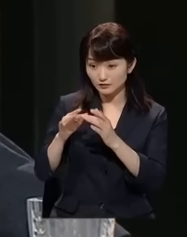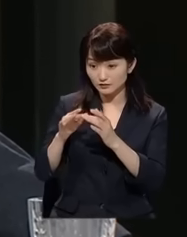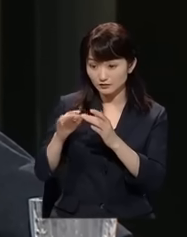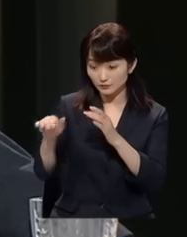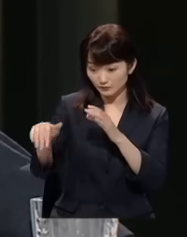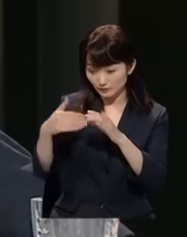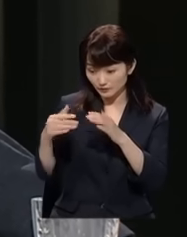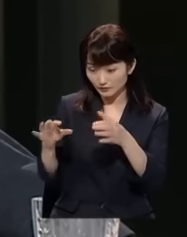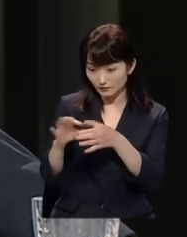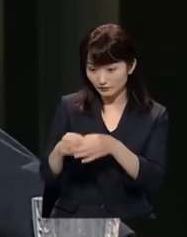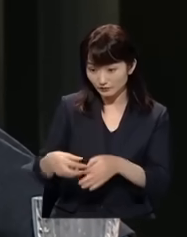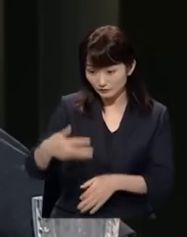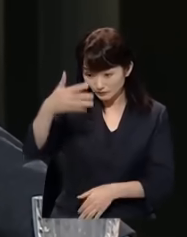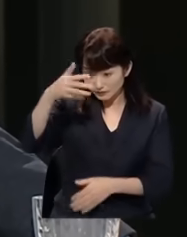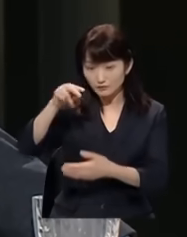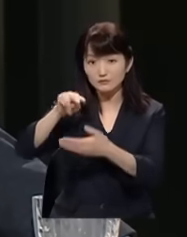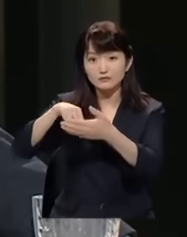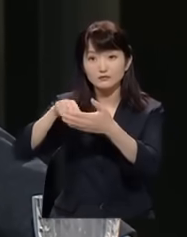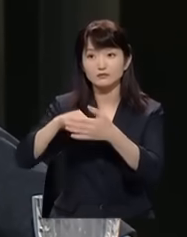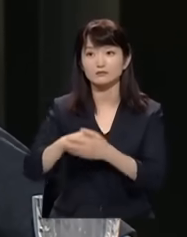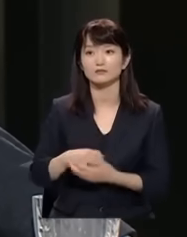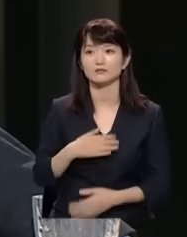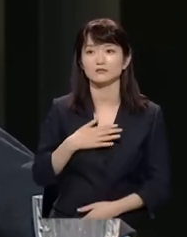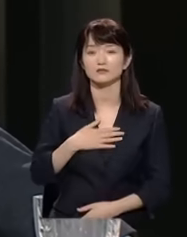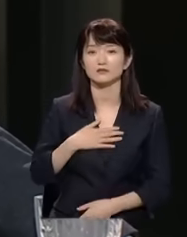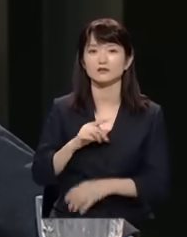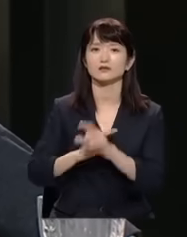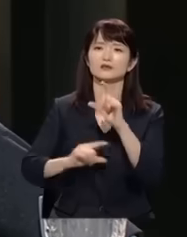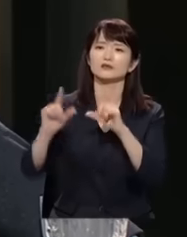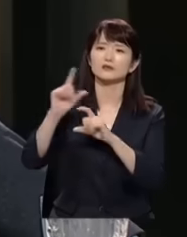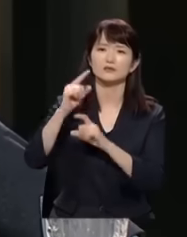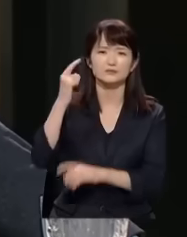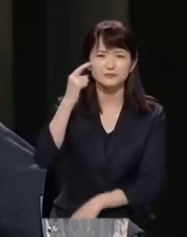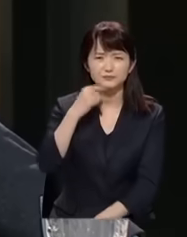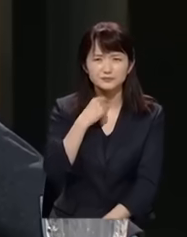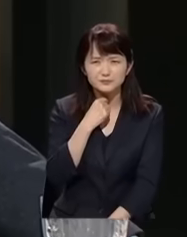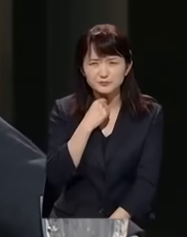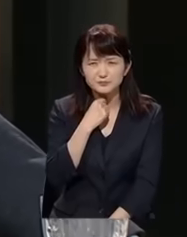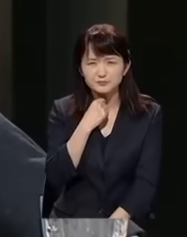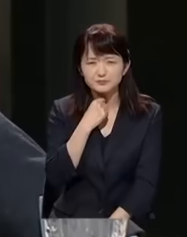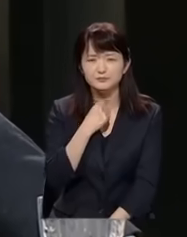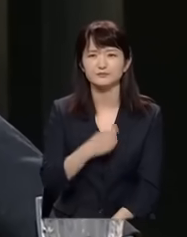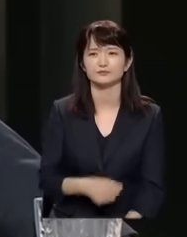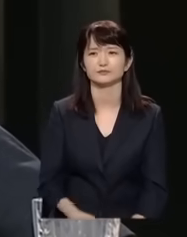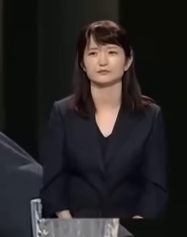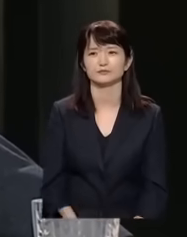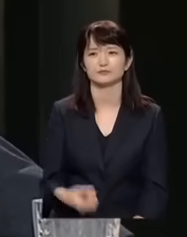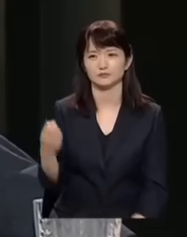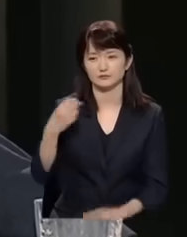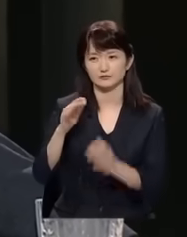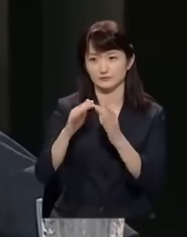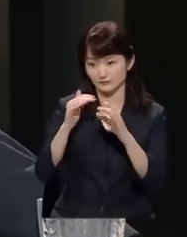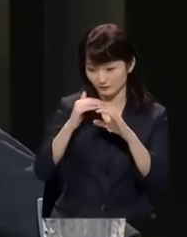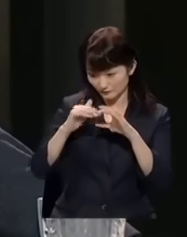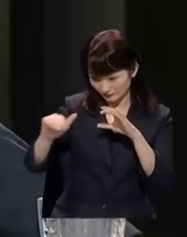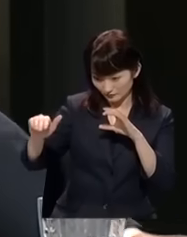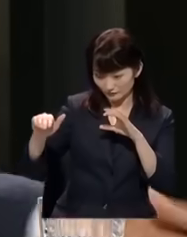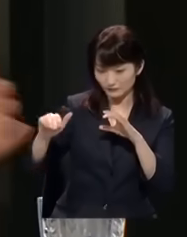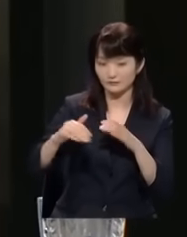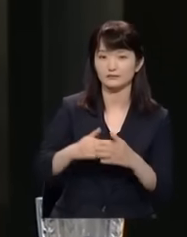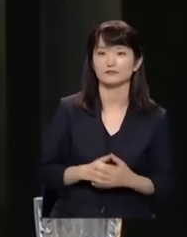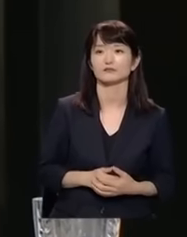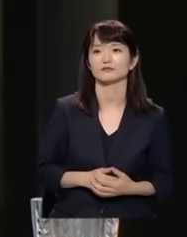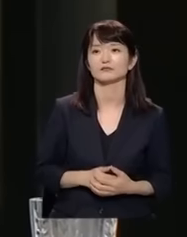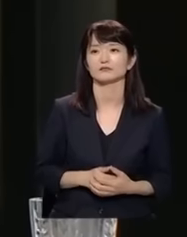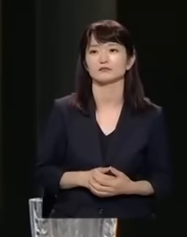제가 좀 더 얘기를 듣고 싶다 그래서 좀 다시 메일을 드렸더니